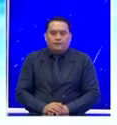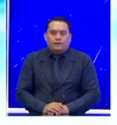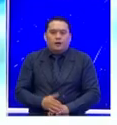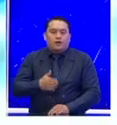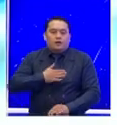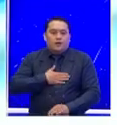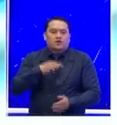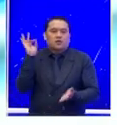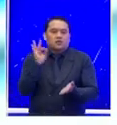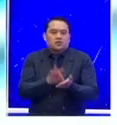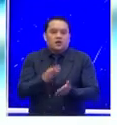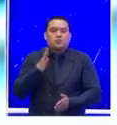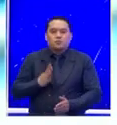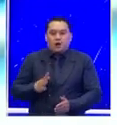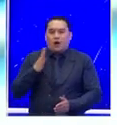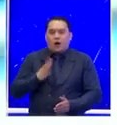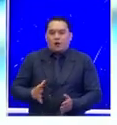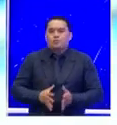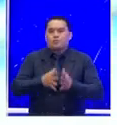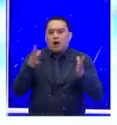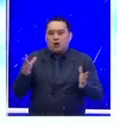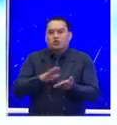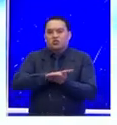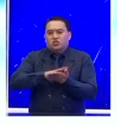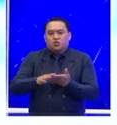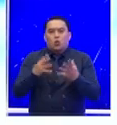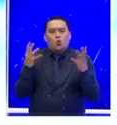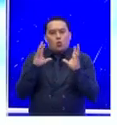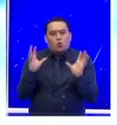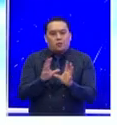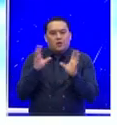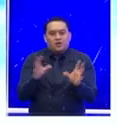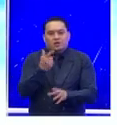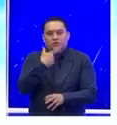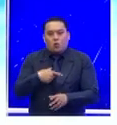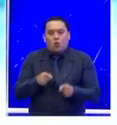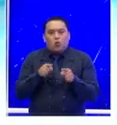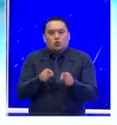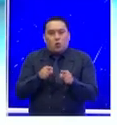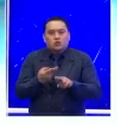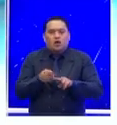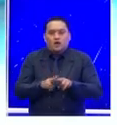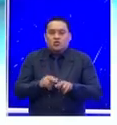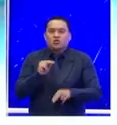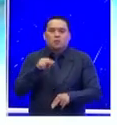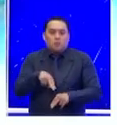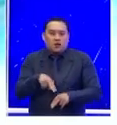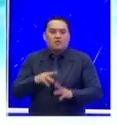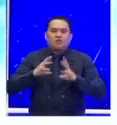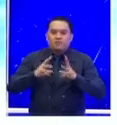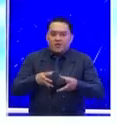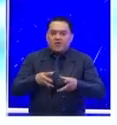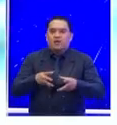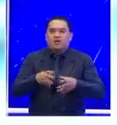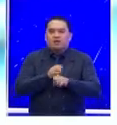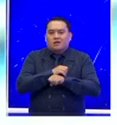Наша с вами задача – проявить терпение, придавать большое значение чистоте, уберечь свою семью от существенной угрозы. В связи с объявлением в стране ЧП, а также с целью